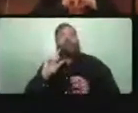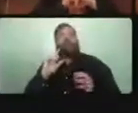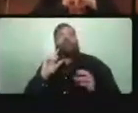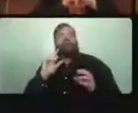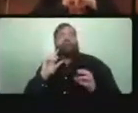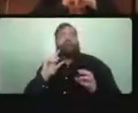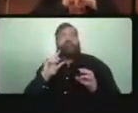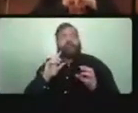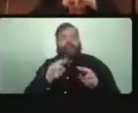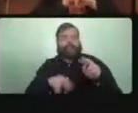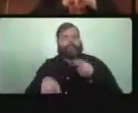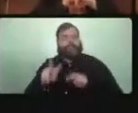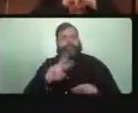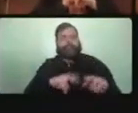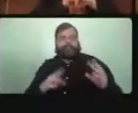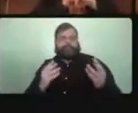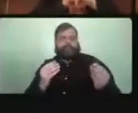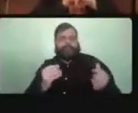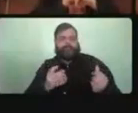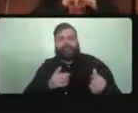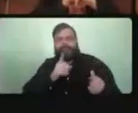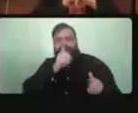School.